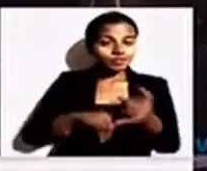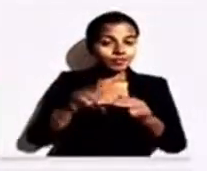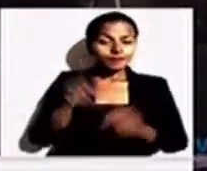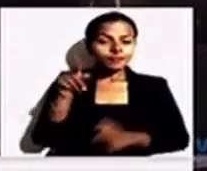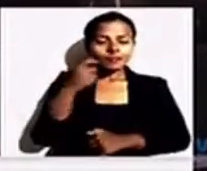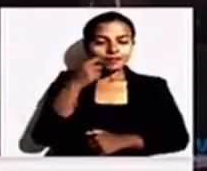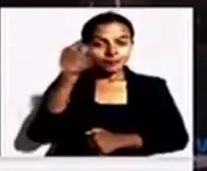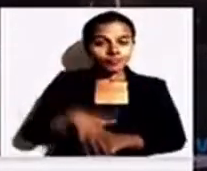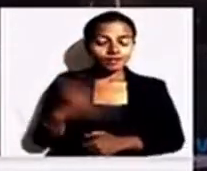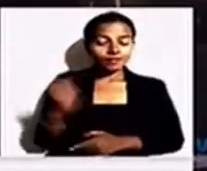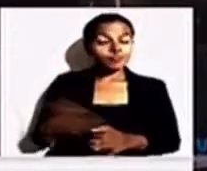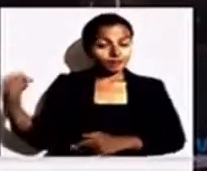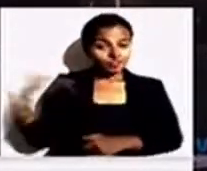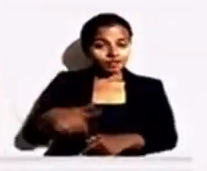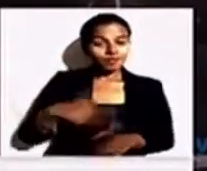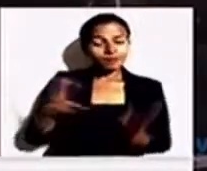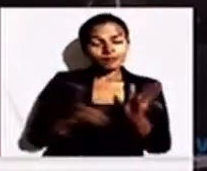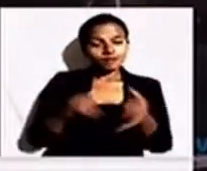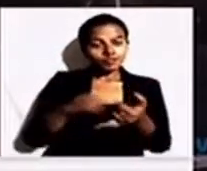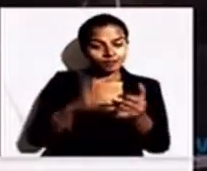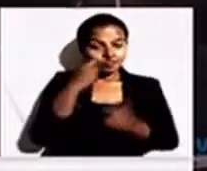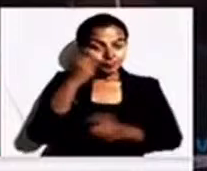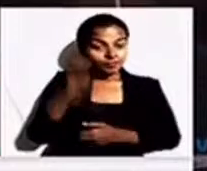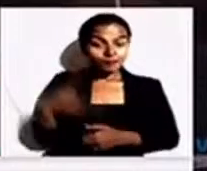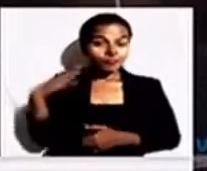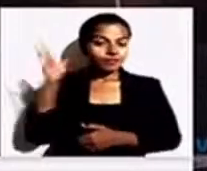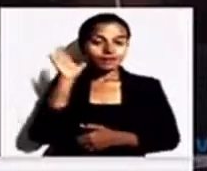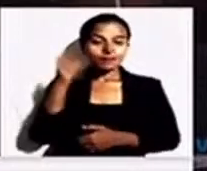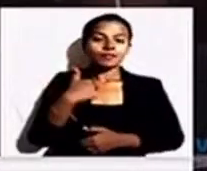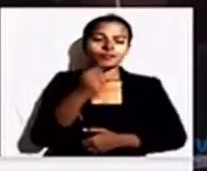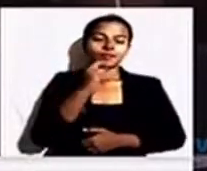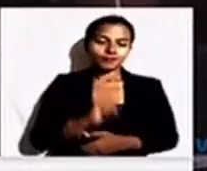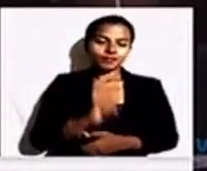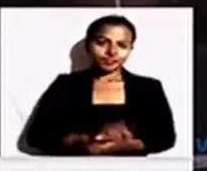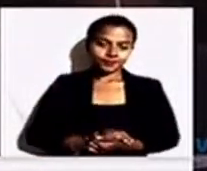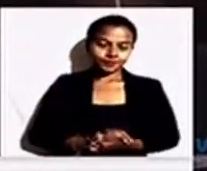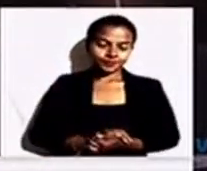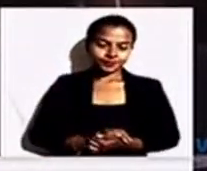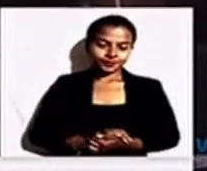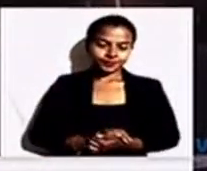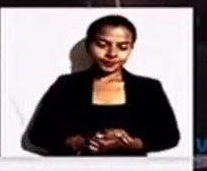army commander. Fonseca කියන්නේ කවුද? Sarath Fonseca හමුදාවේ මොනවද කරේ කියලා.